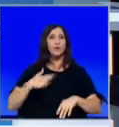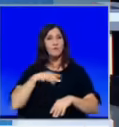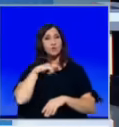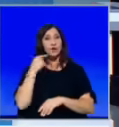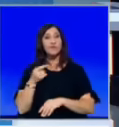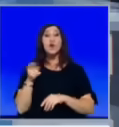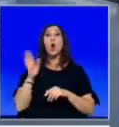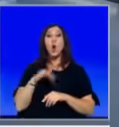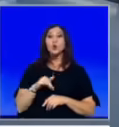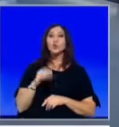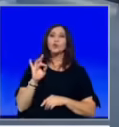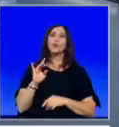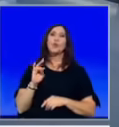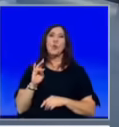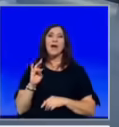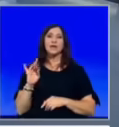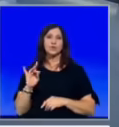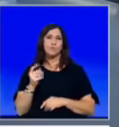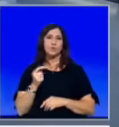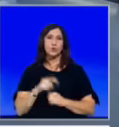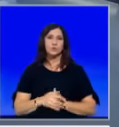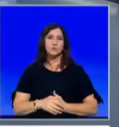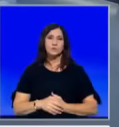още сега от Николай Райшинов. Здравей!